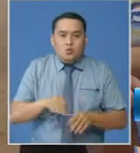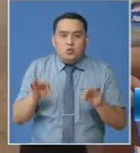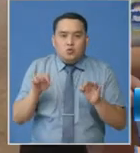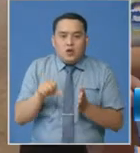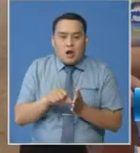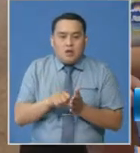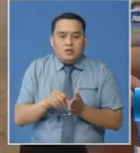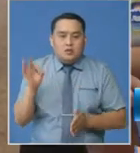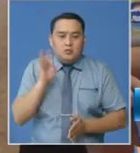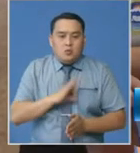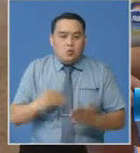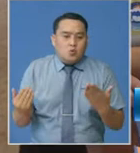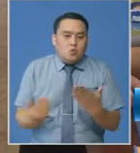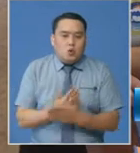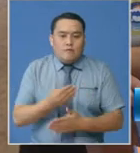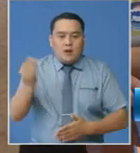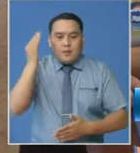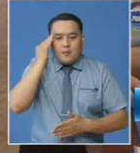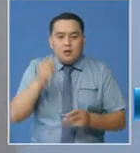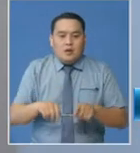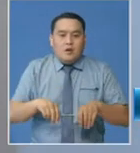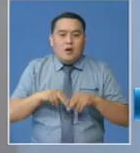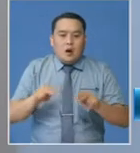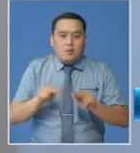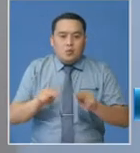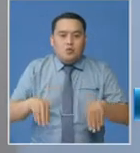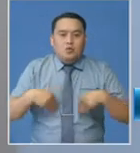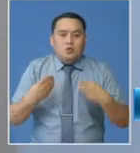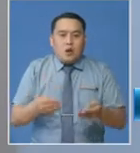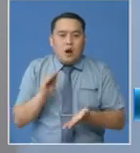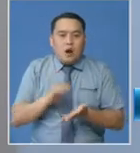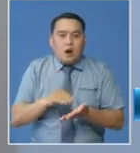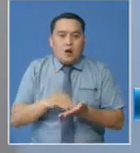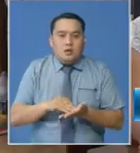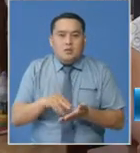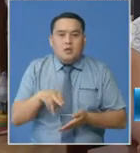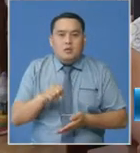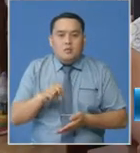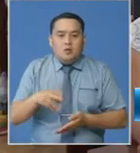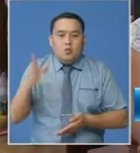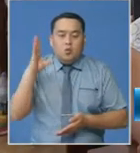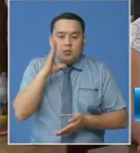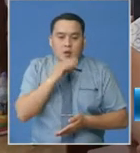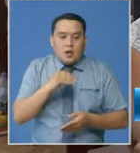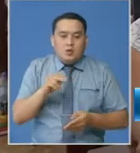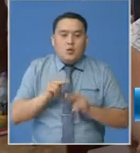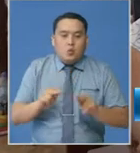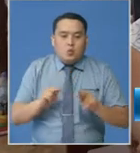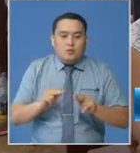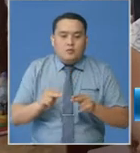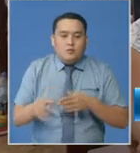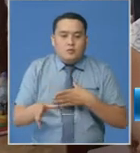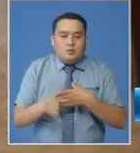участников, но и применение инновационных методов преподавания. Оценивались также и содержание предмета, и умение преподавателя